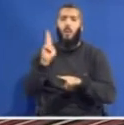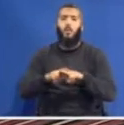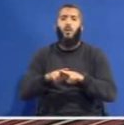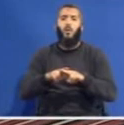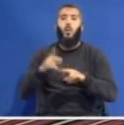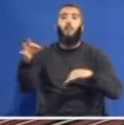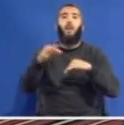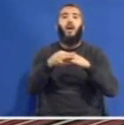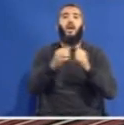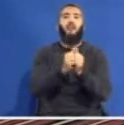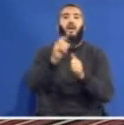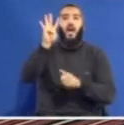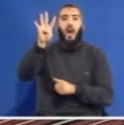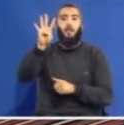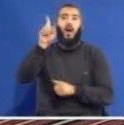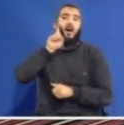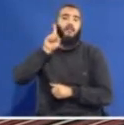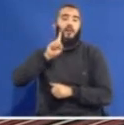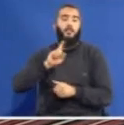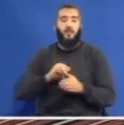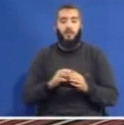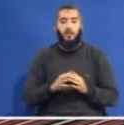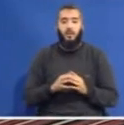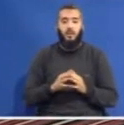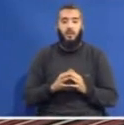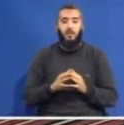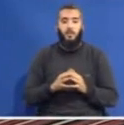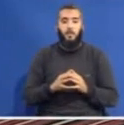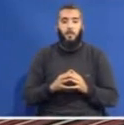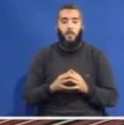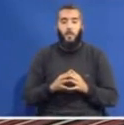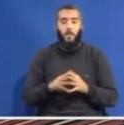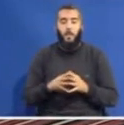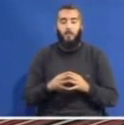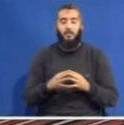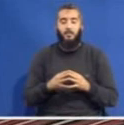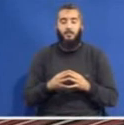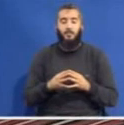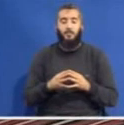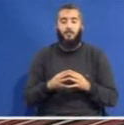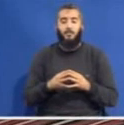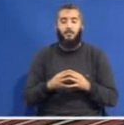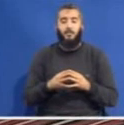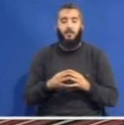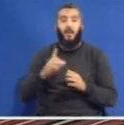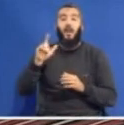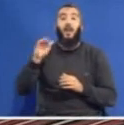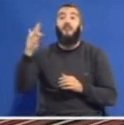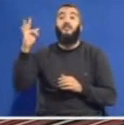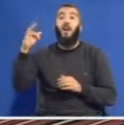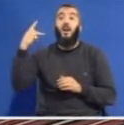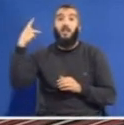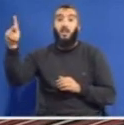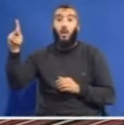نسا. أيوة. ربع نيتو. أيوة. وعنده خوه معاه